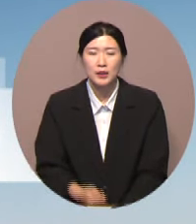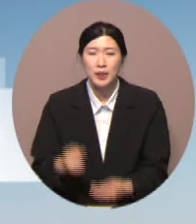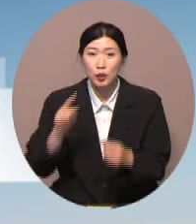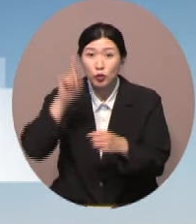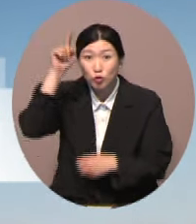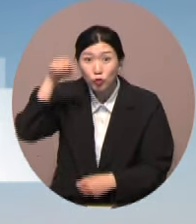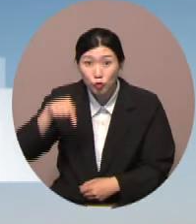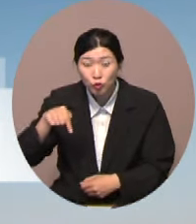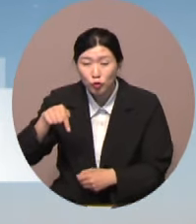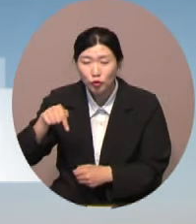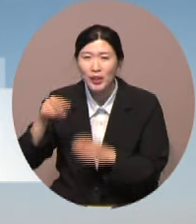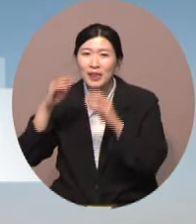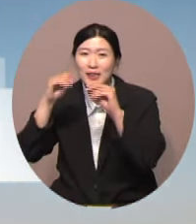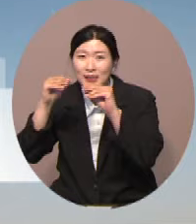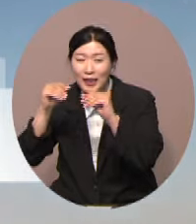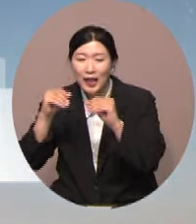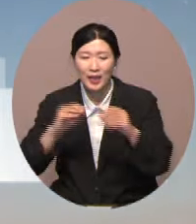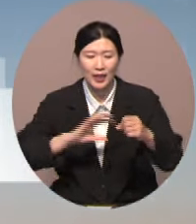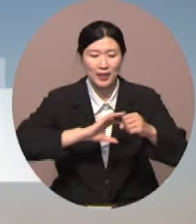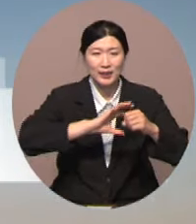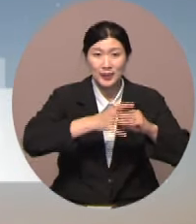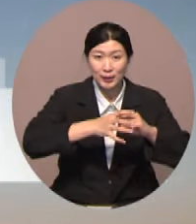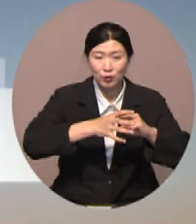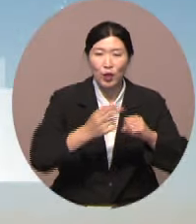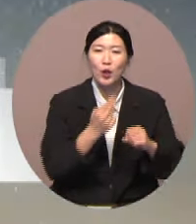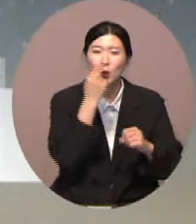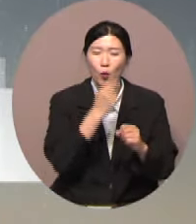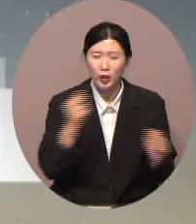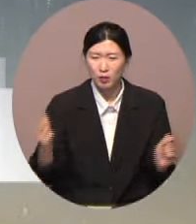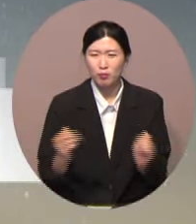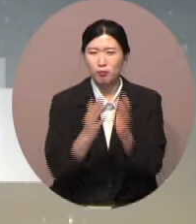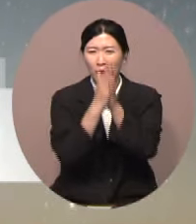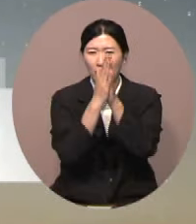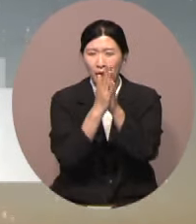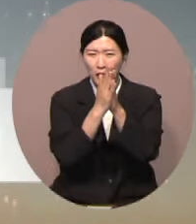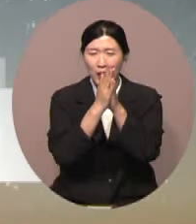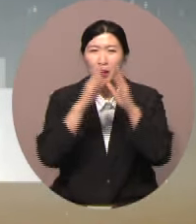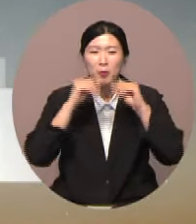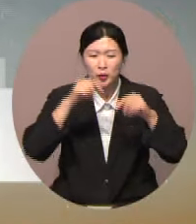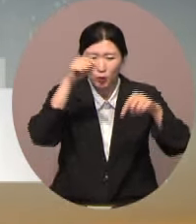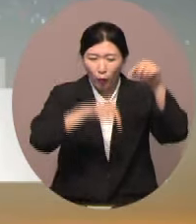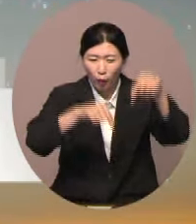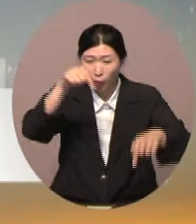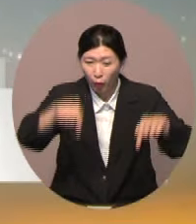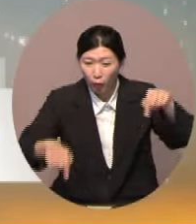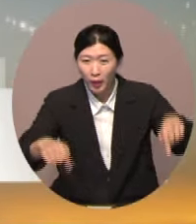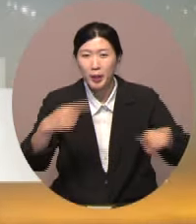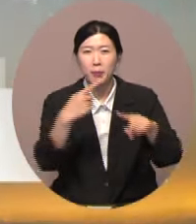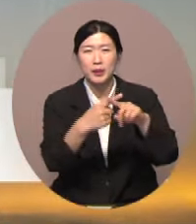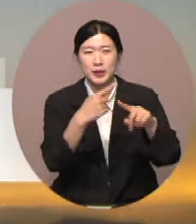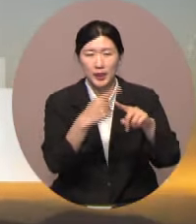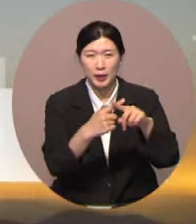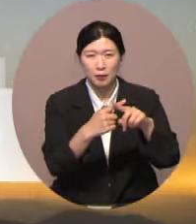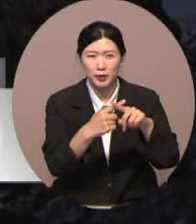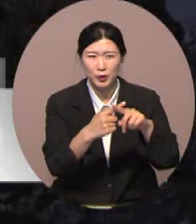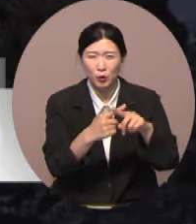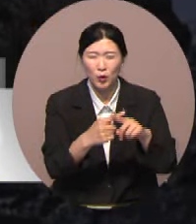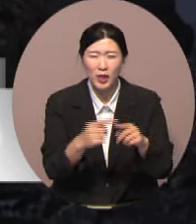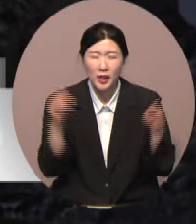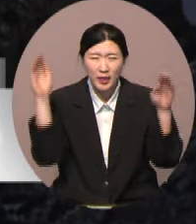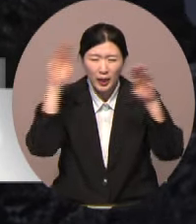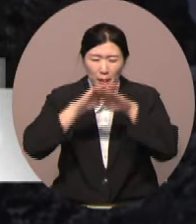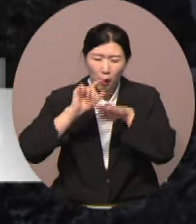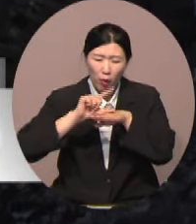해성이 우주 공간에 흩뿌린 자네가 지구 대기와 충돌에 생기는 현상으로 관측 장소는 도시의 불빛에서